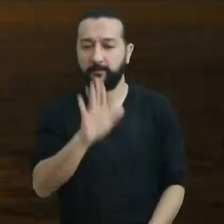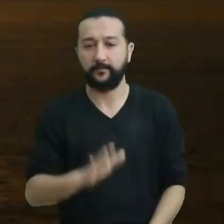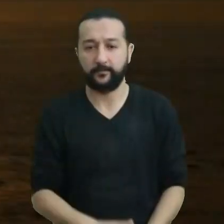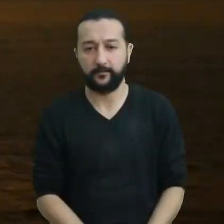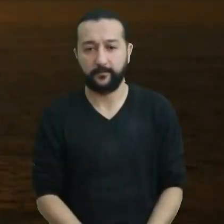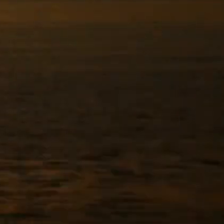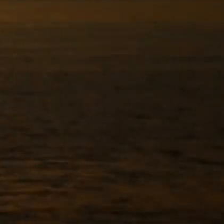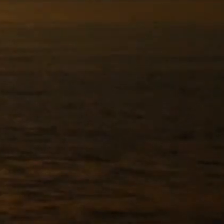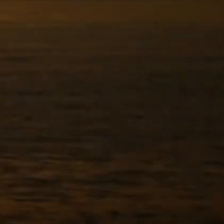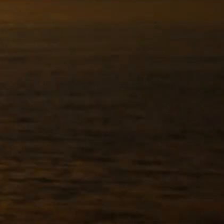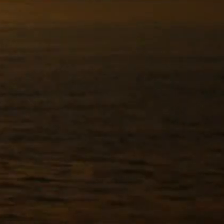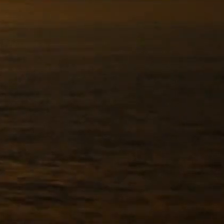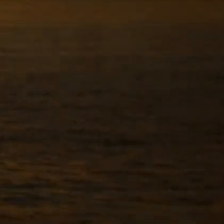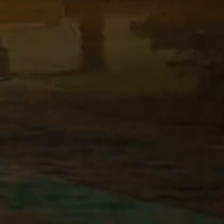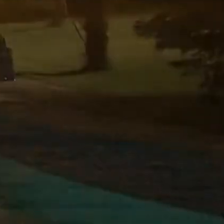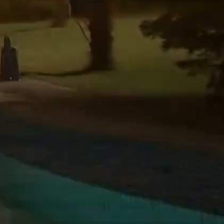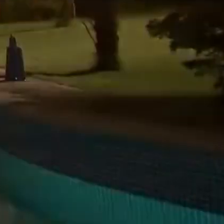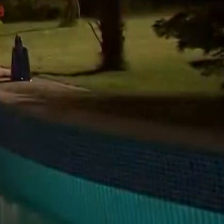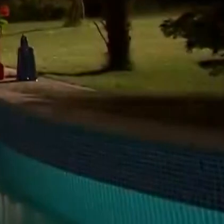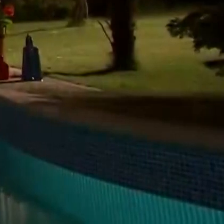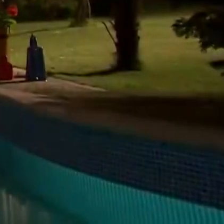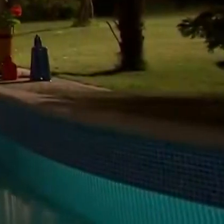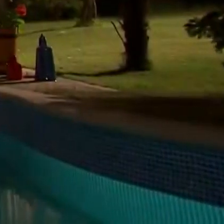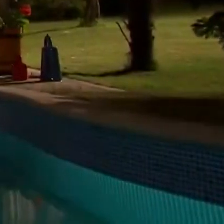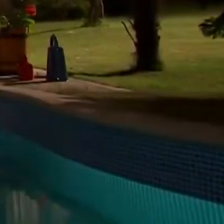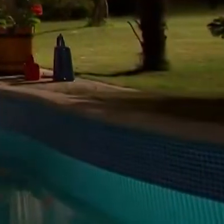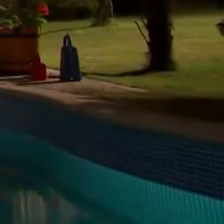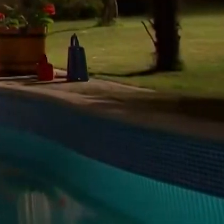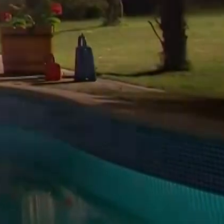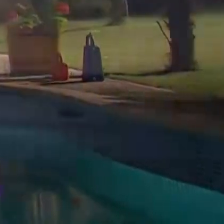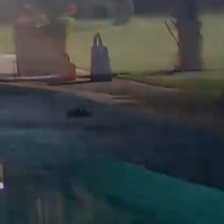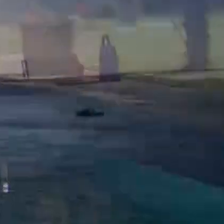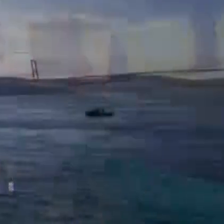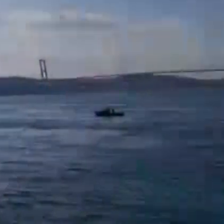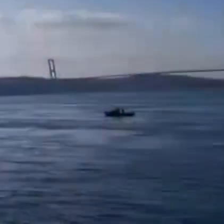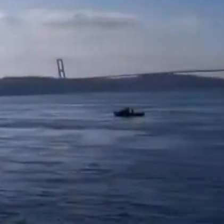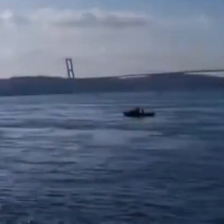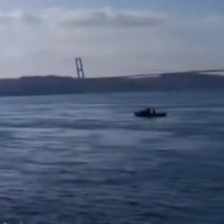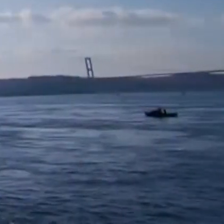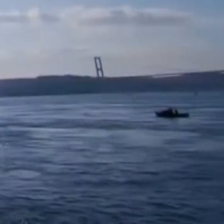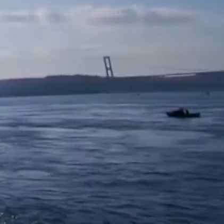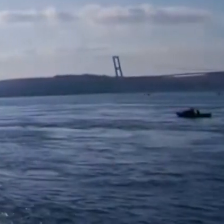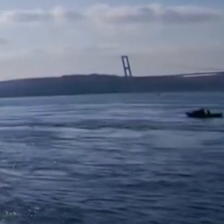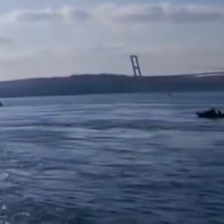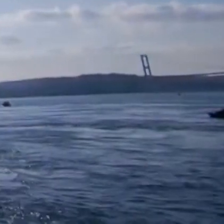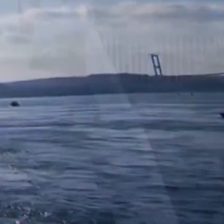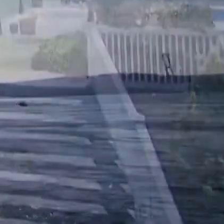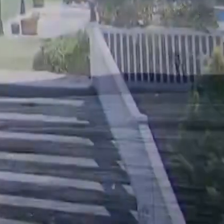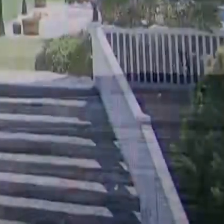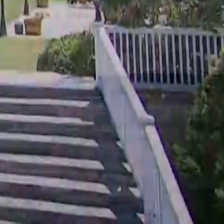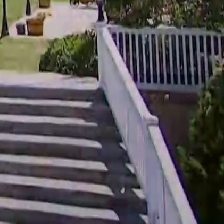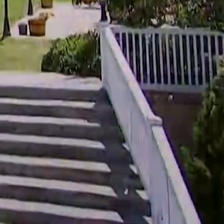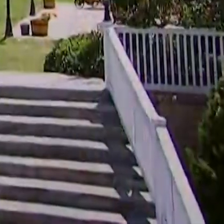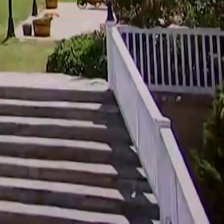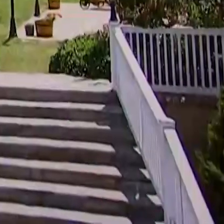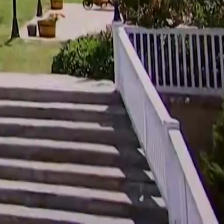Güneş ufukta batarken açık denizde bir kayık. Gece vakti villanın havuz tarafı. Ertesi gün sabahın ilk